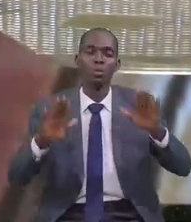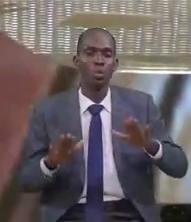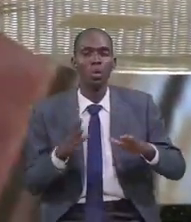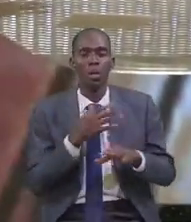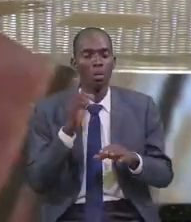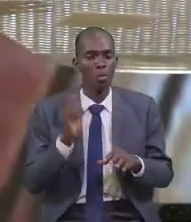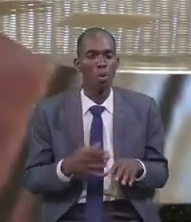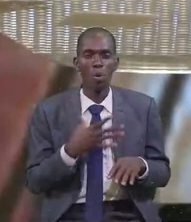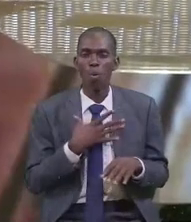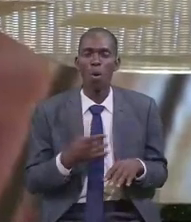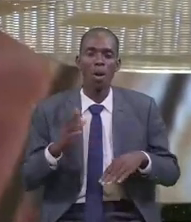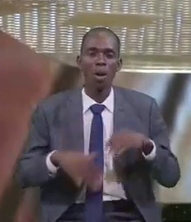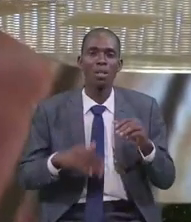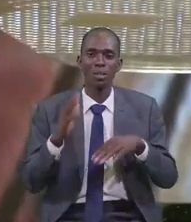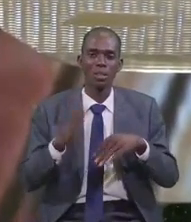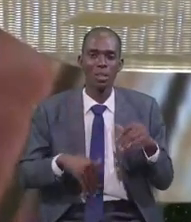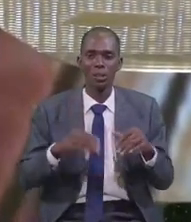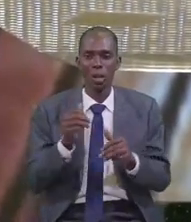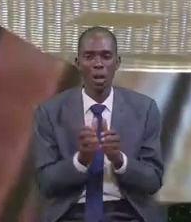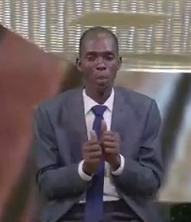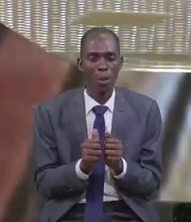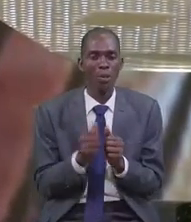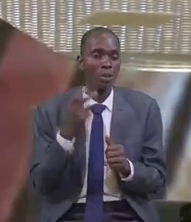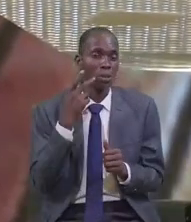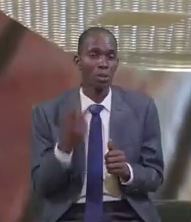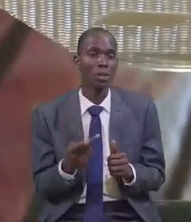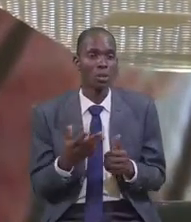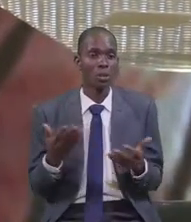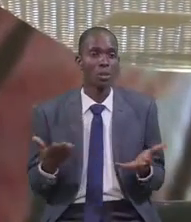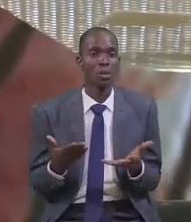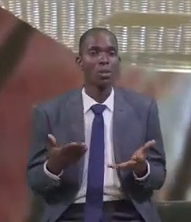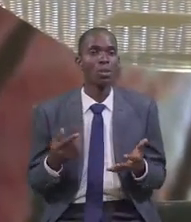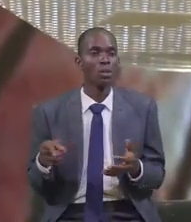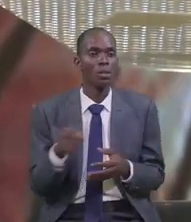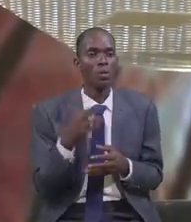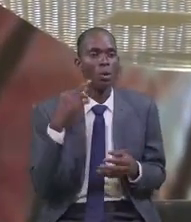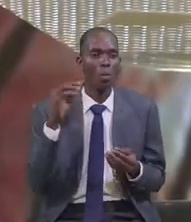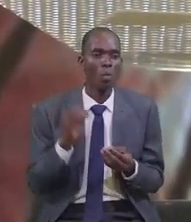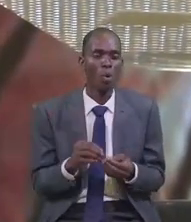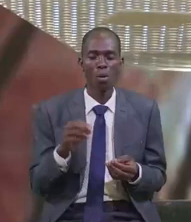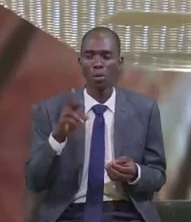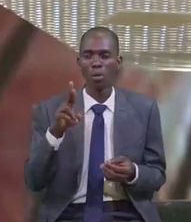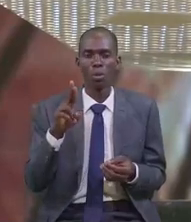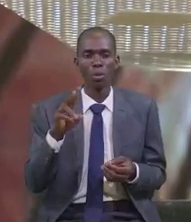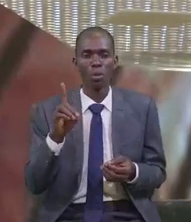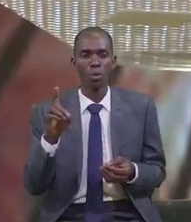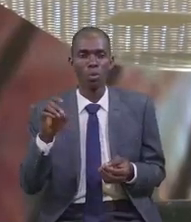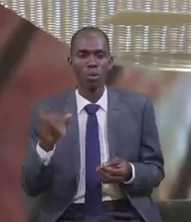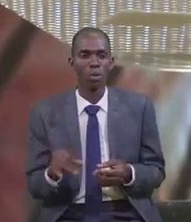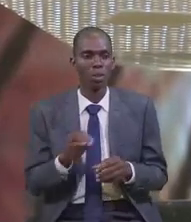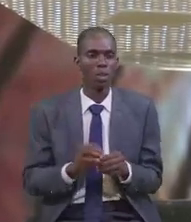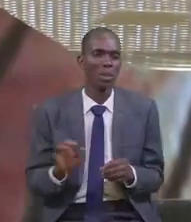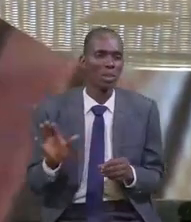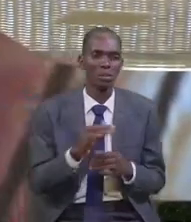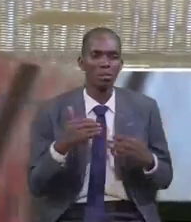Ils avaient le teint plus vermeil que le corail. On peut voir leur habillement, leur corps, leur apparence. On peut voir